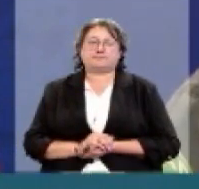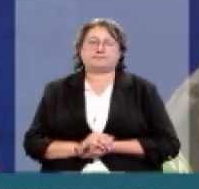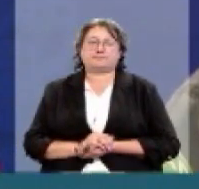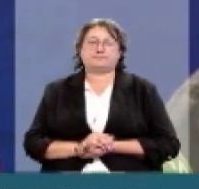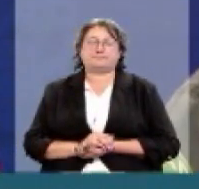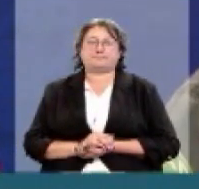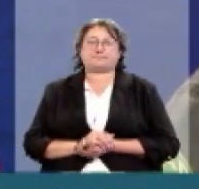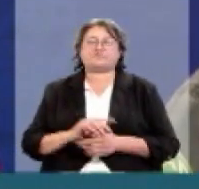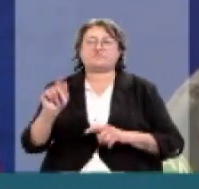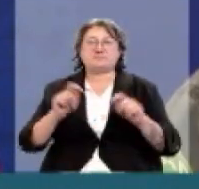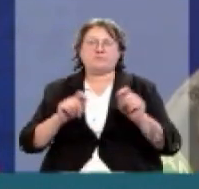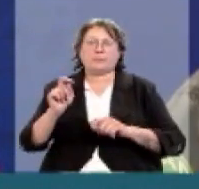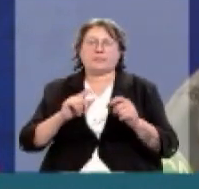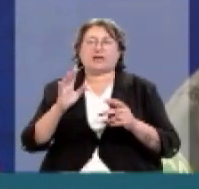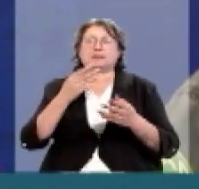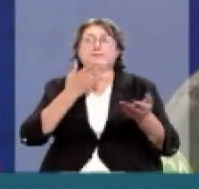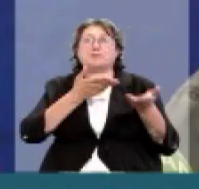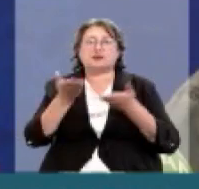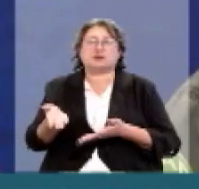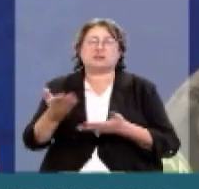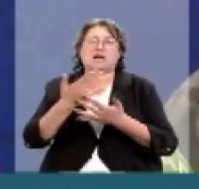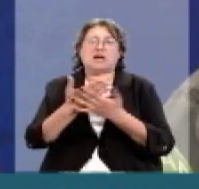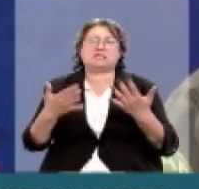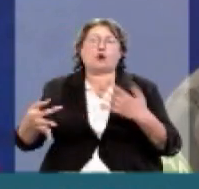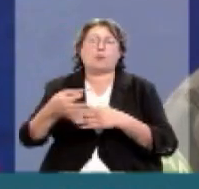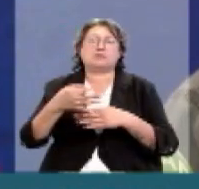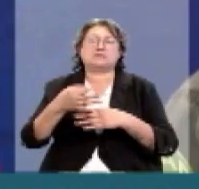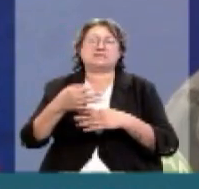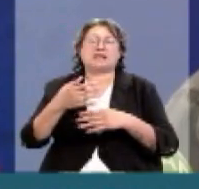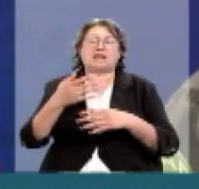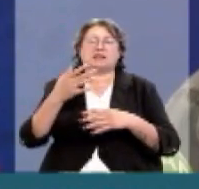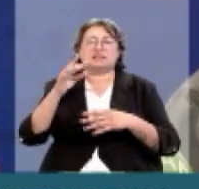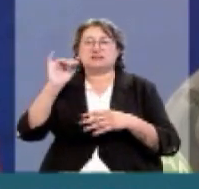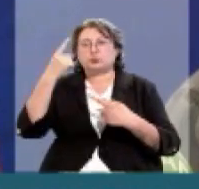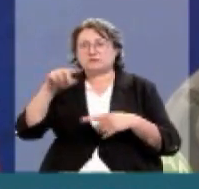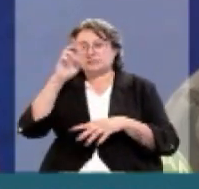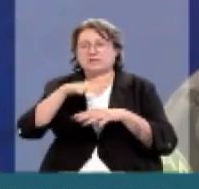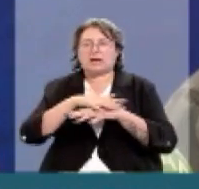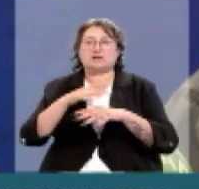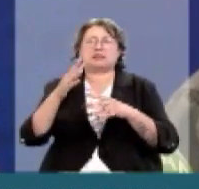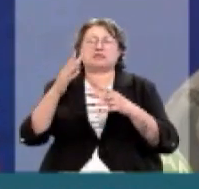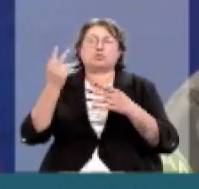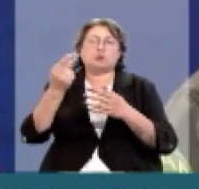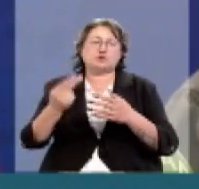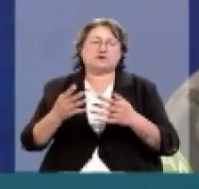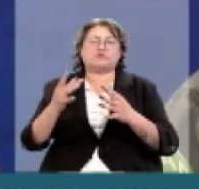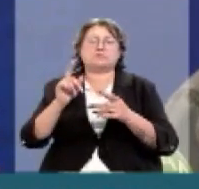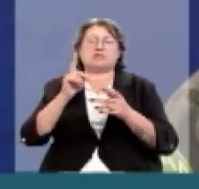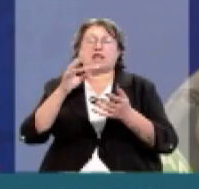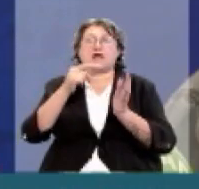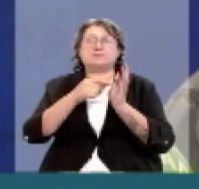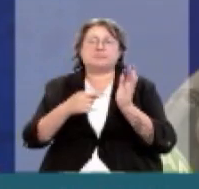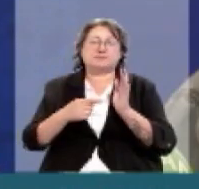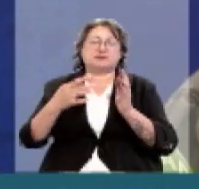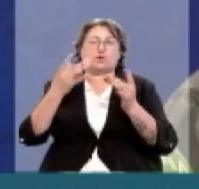бір байқалып жатқан себебі мынау көптеген суретшілердің жаңа көрмелері көптеп болып жатыр.